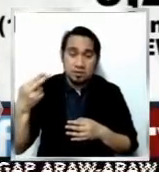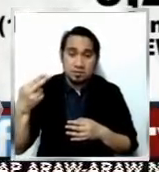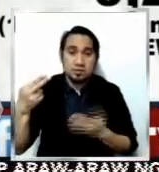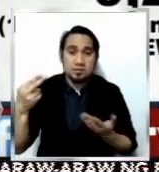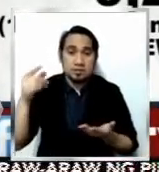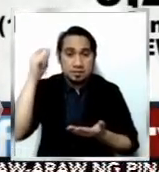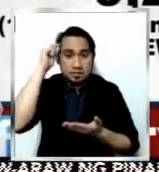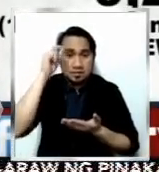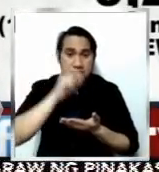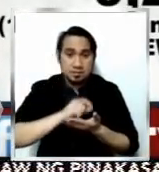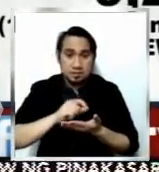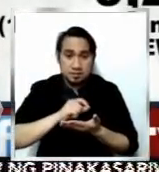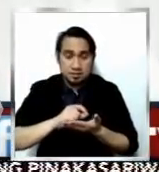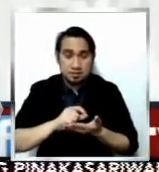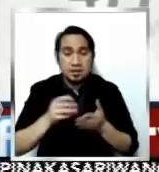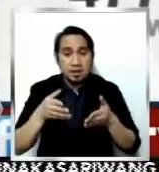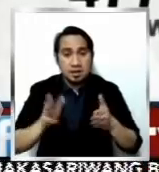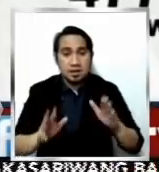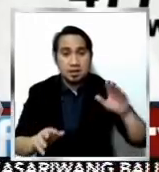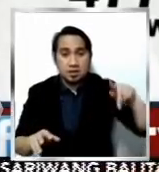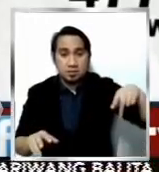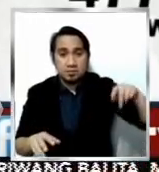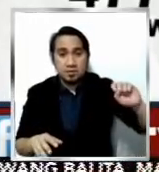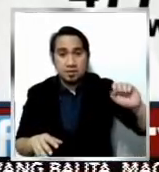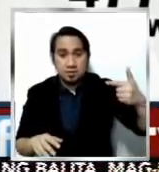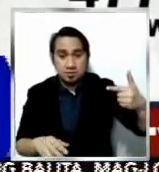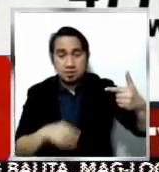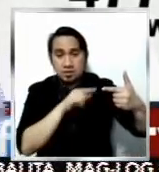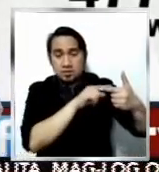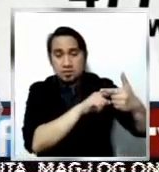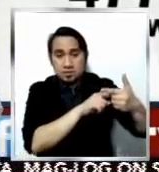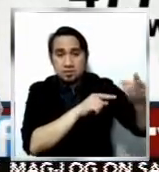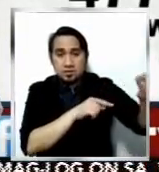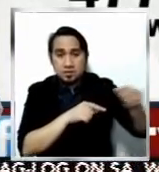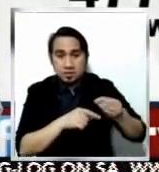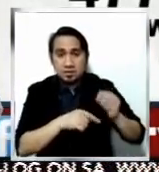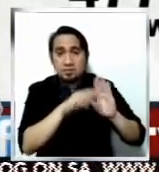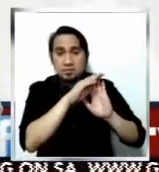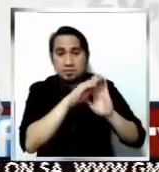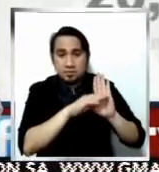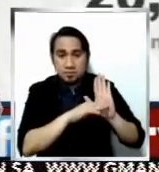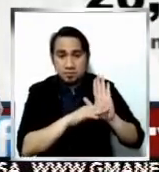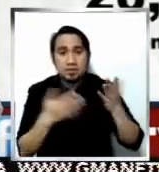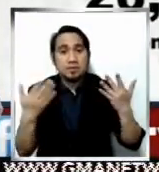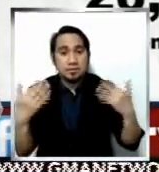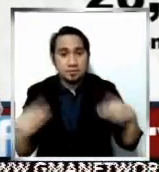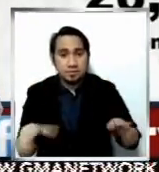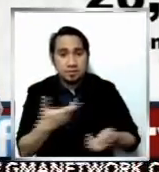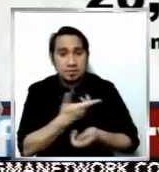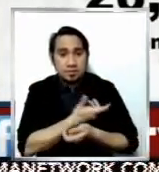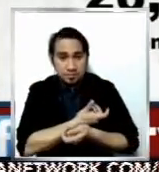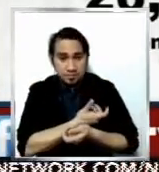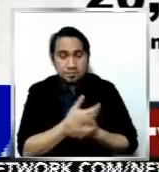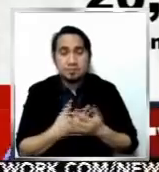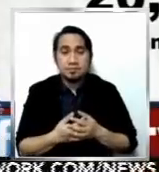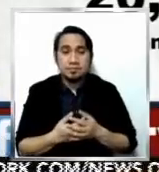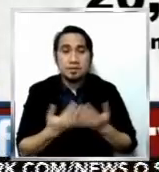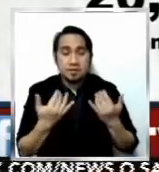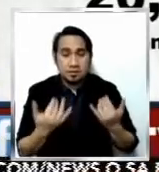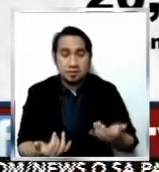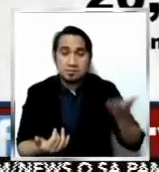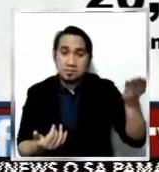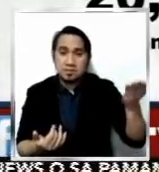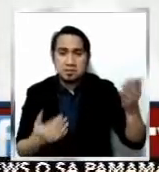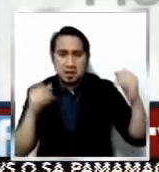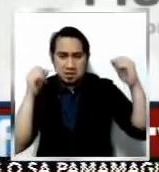raw ang PSG na magbigay ng listahan ng kanilang tauhan na nabakunahan. At ang kasunduan po, magbibigay po sila ng listahan